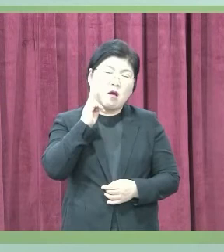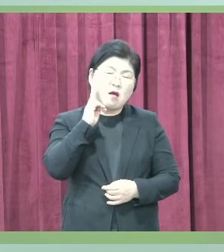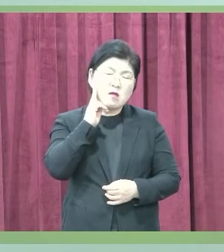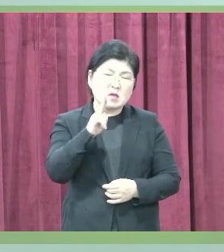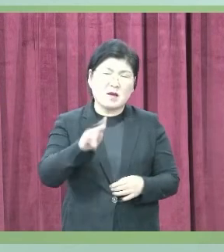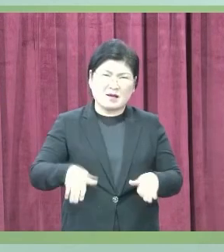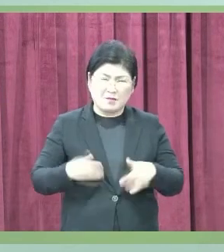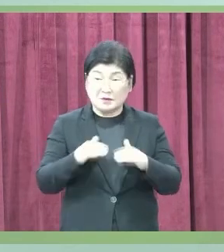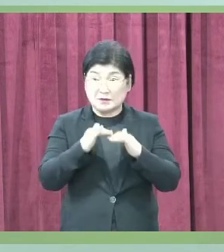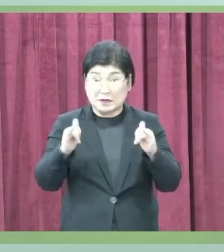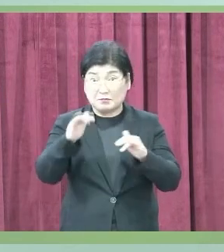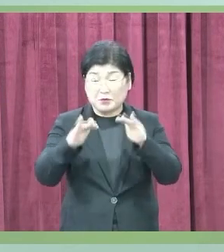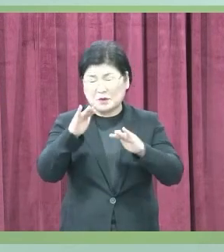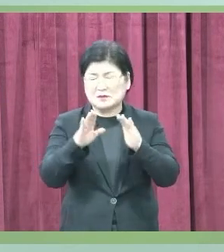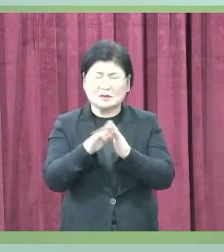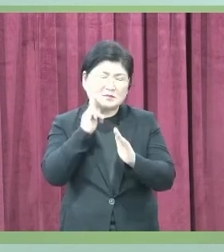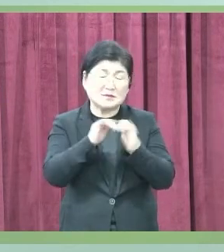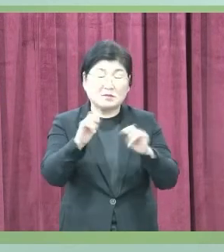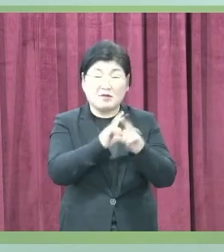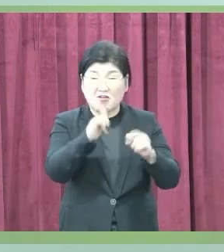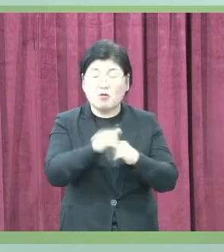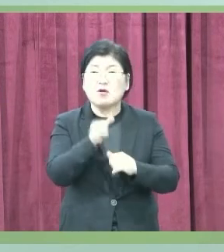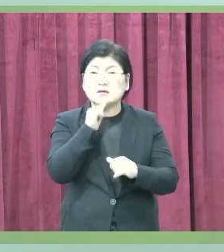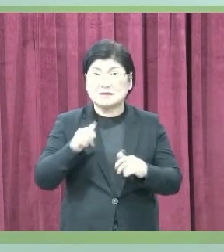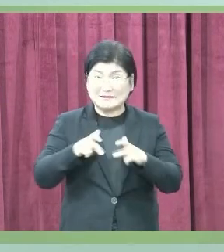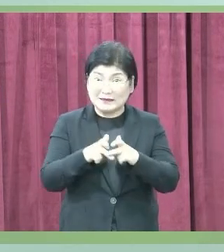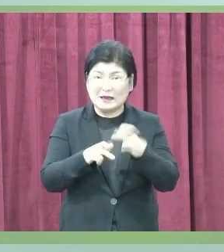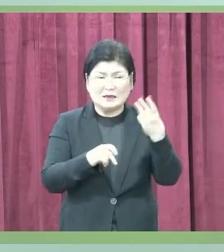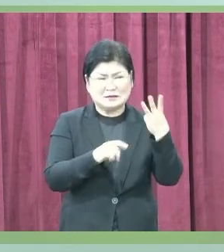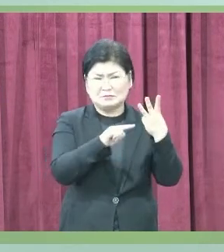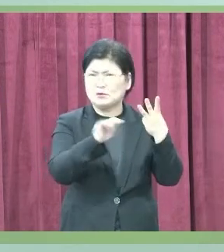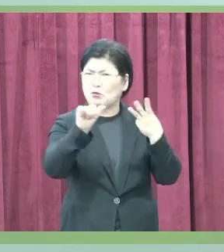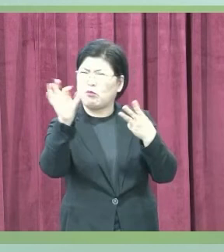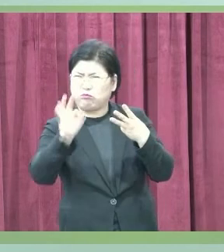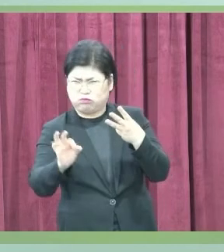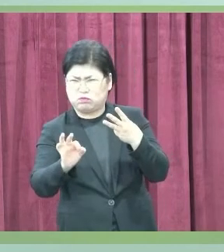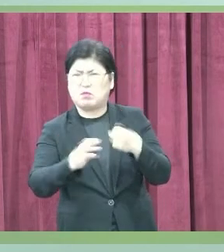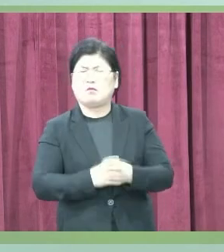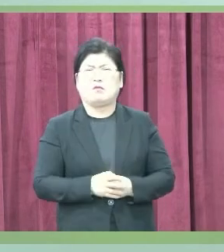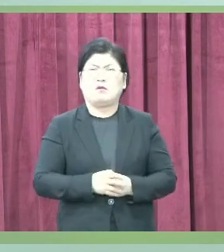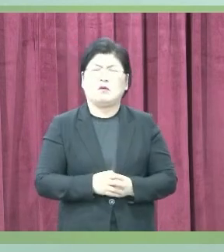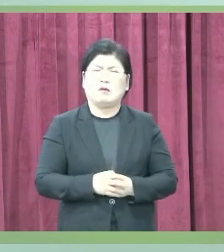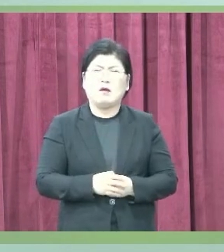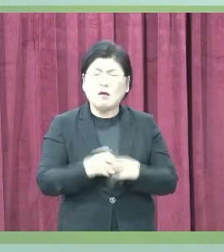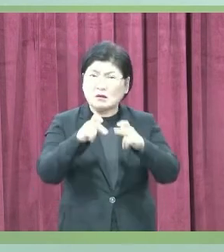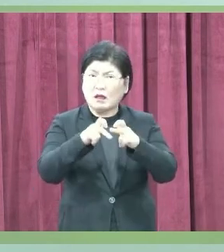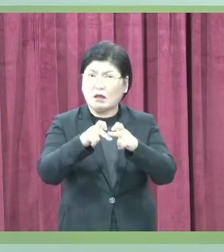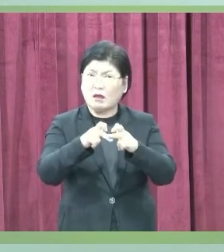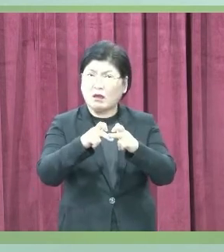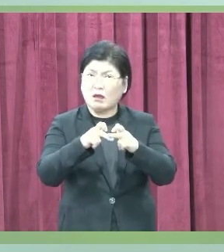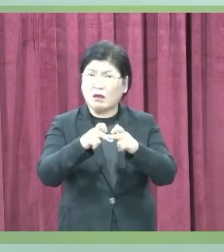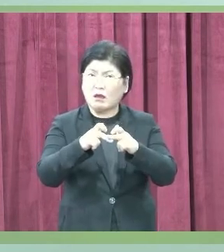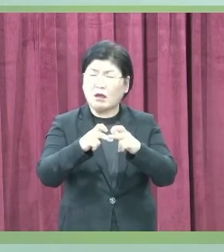다음에 신장 같은 경우는 신장 장애인이 전체 장애인의 3.5%예요. 그런데 장애인 전체